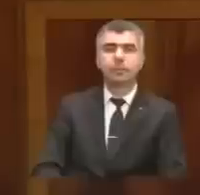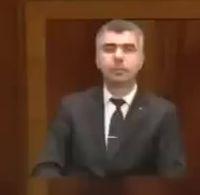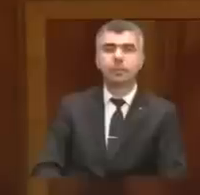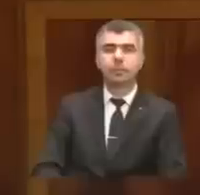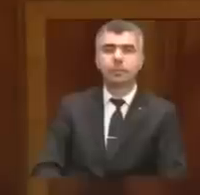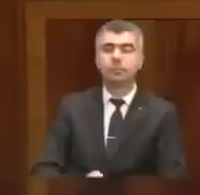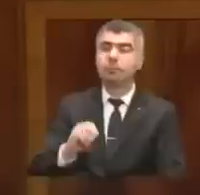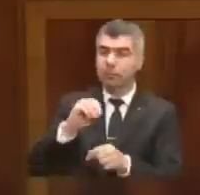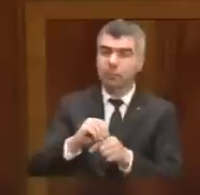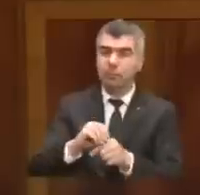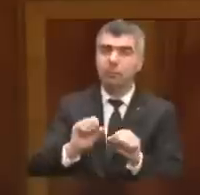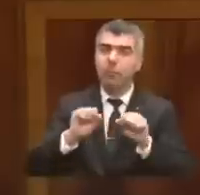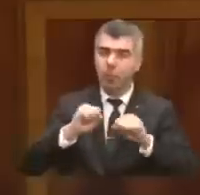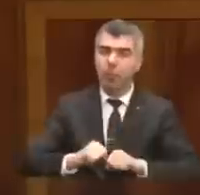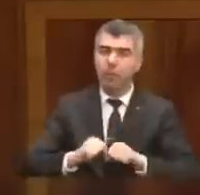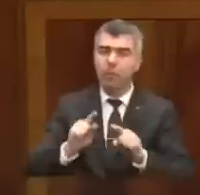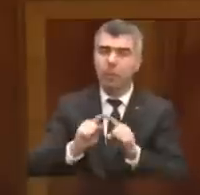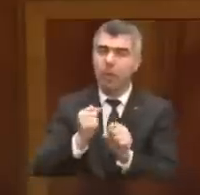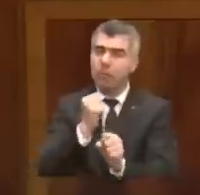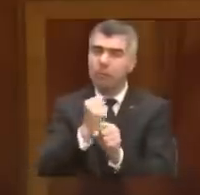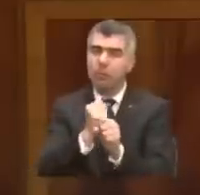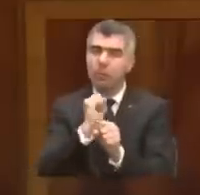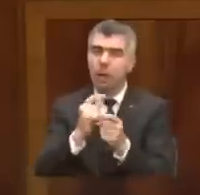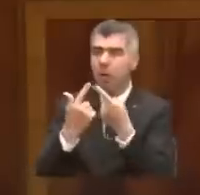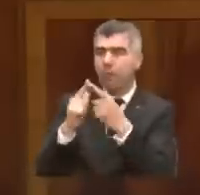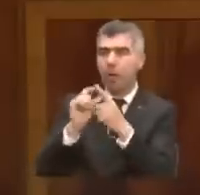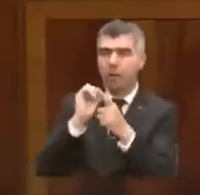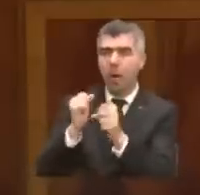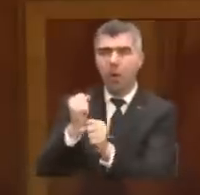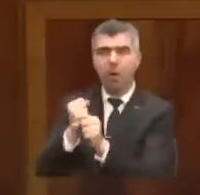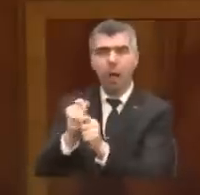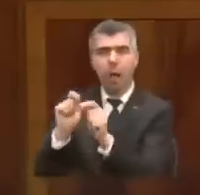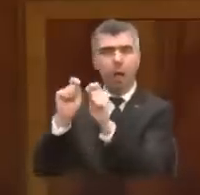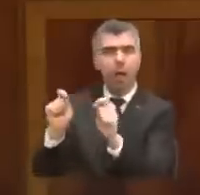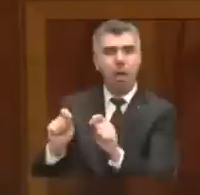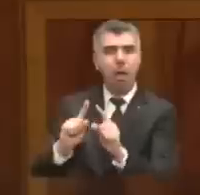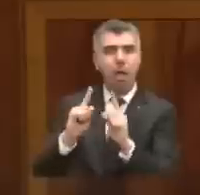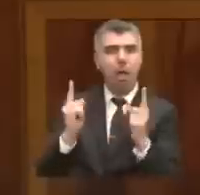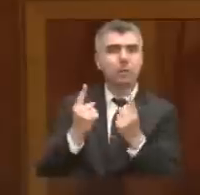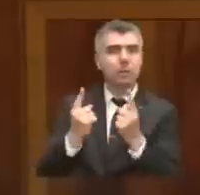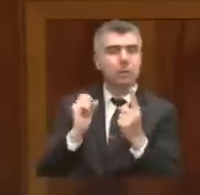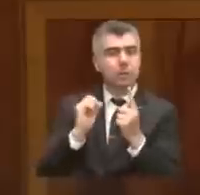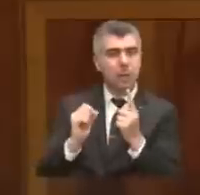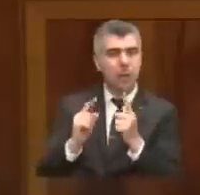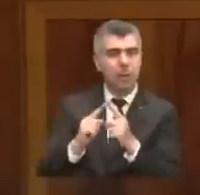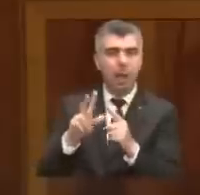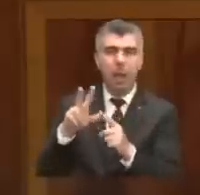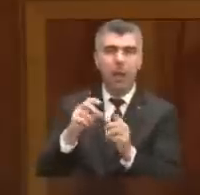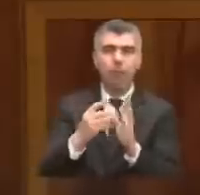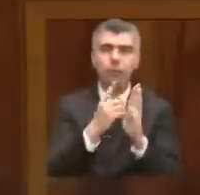وكنا كذلك حريصين على ممارسة ديال كل طرف للدور ديالو وفق يعني الأعراف